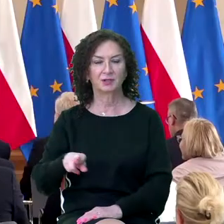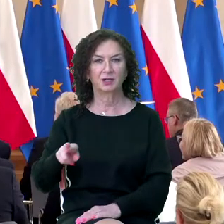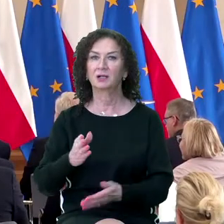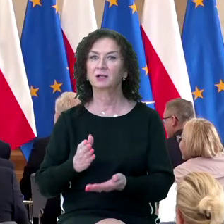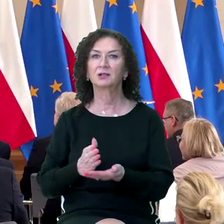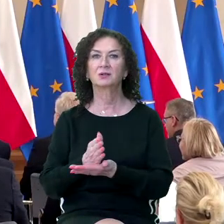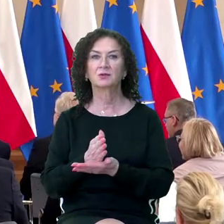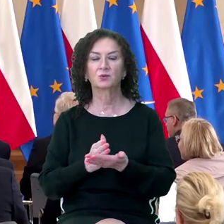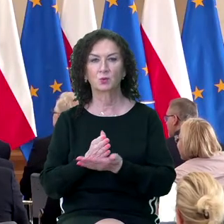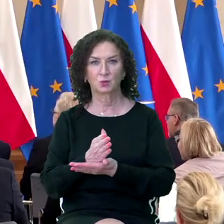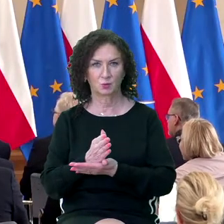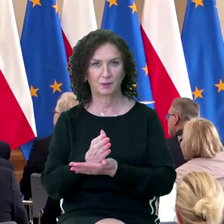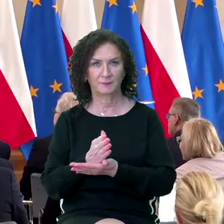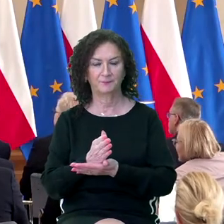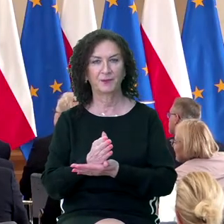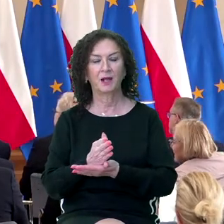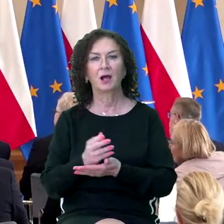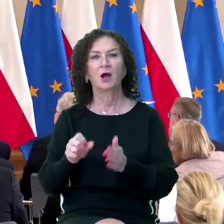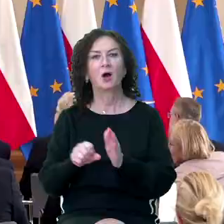w latach